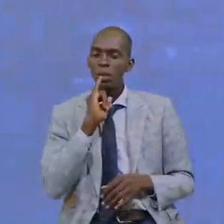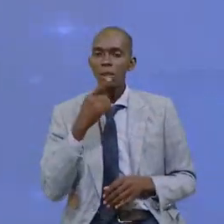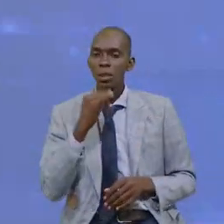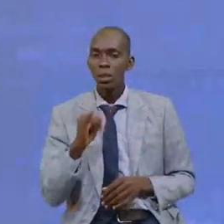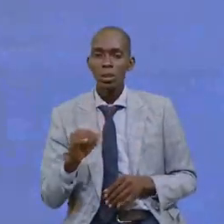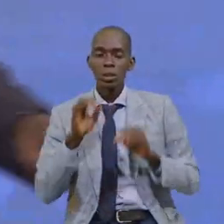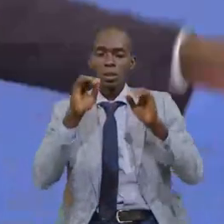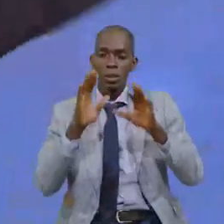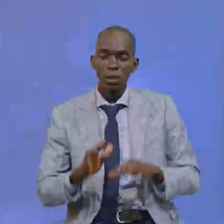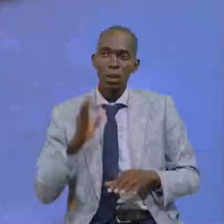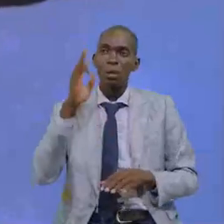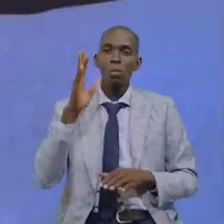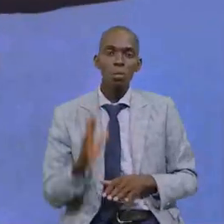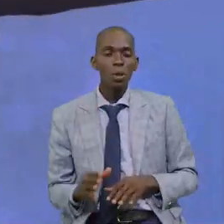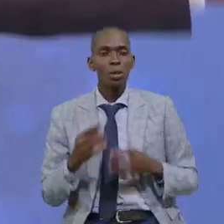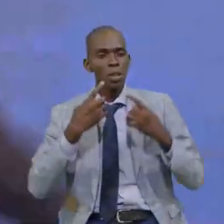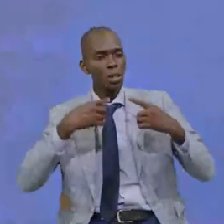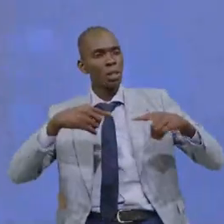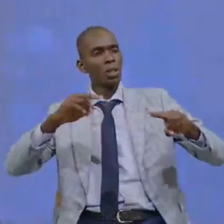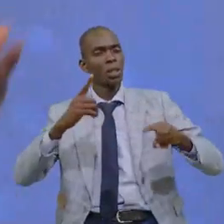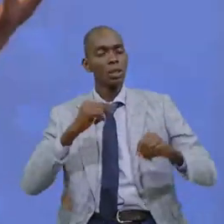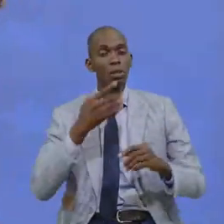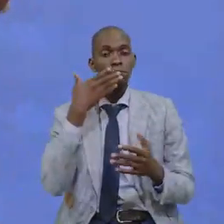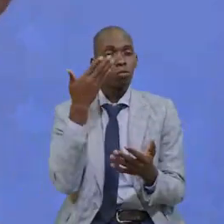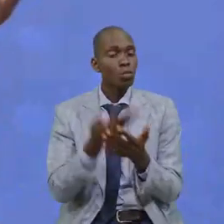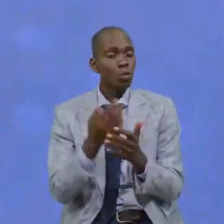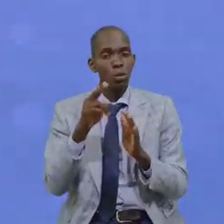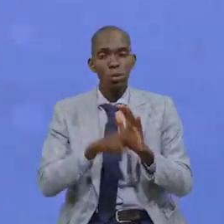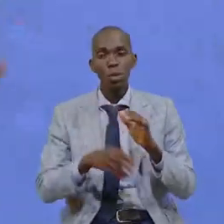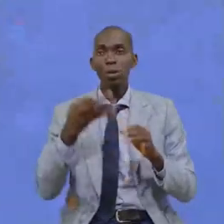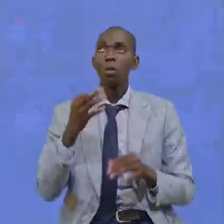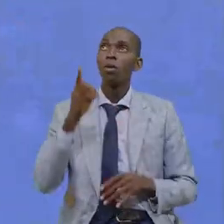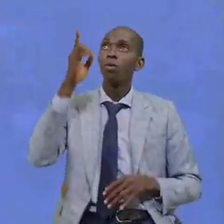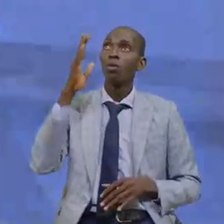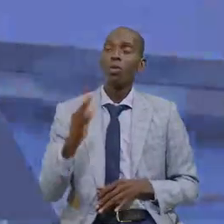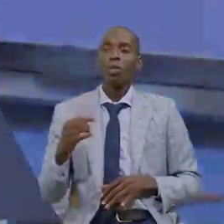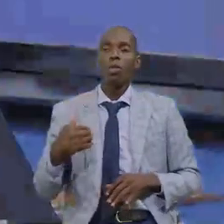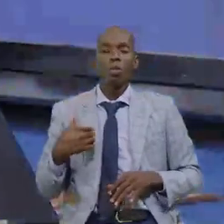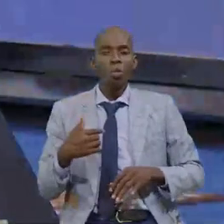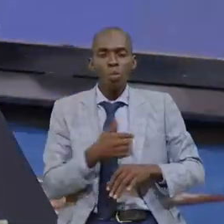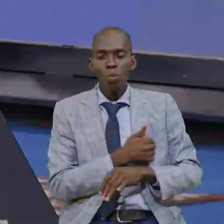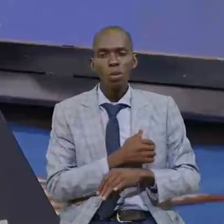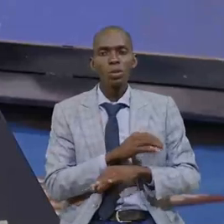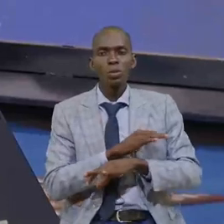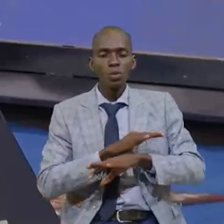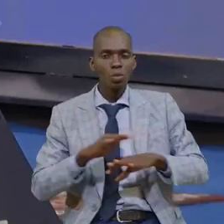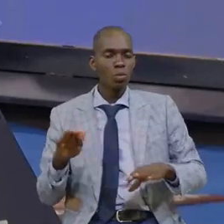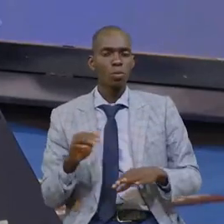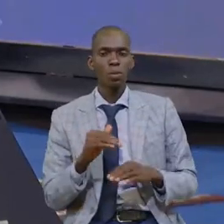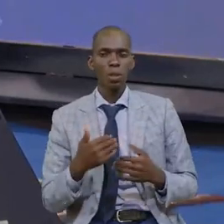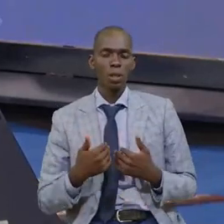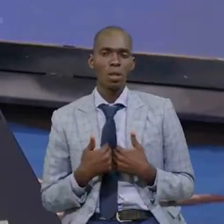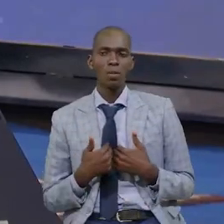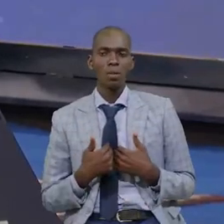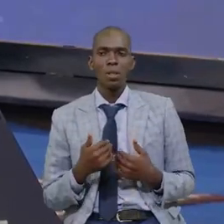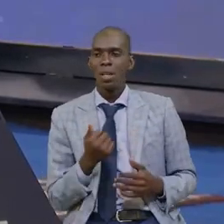nous pasteurs, nous qui déclarons la bonté de Dieu, nous ne devrions pas avoir